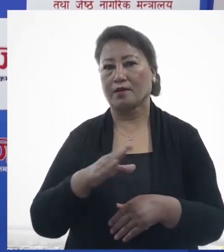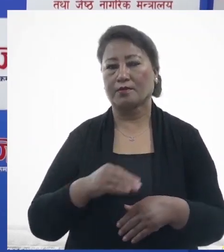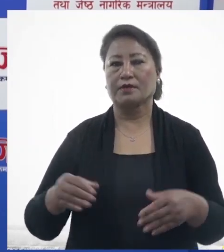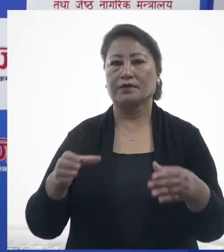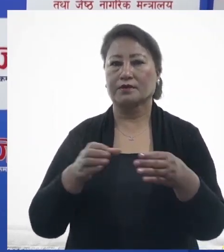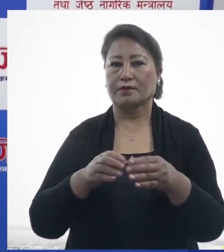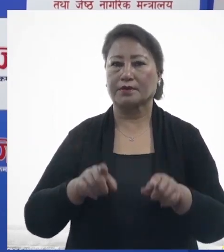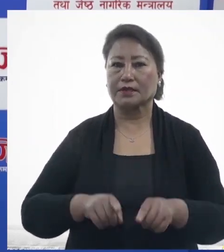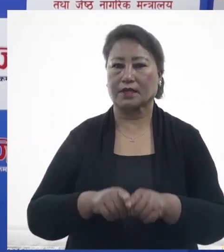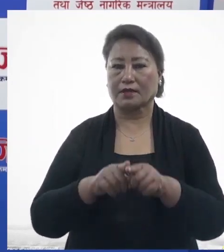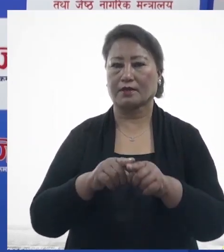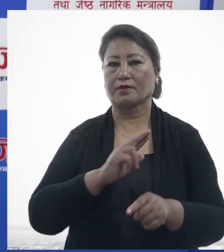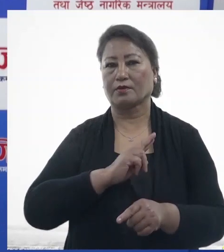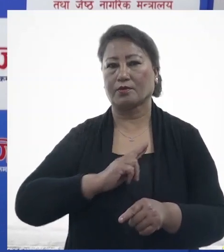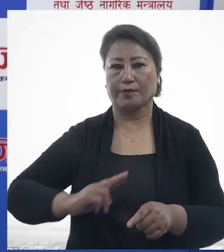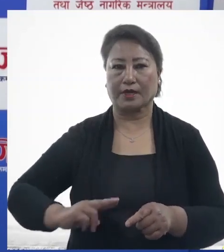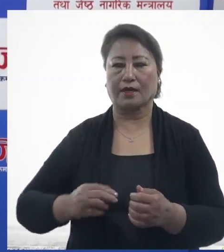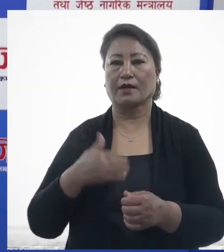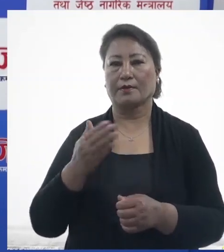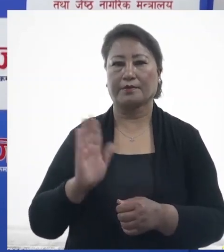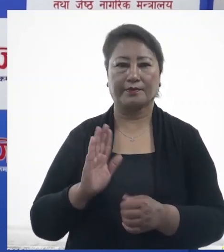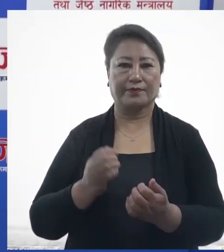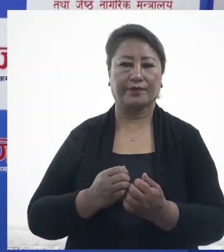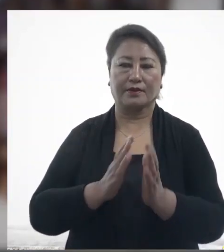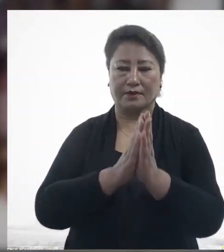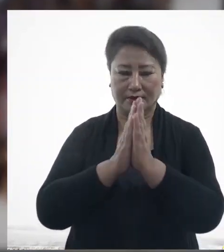टिमसहित म भूमिकला पौडेल पनि बिदा चाहन्छु।